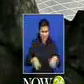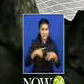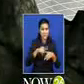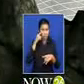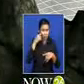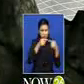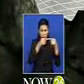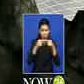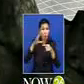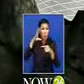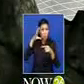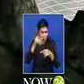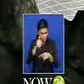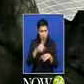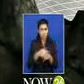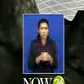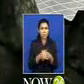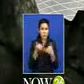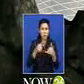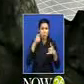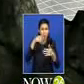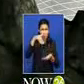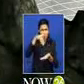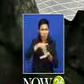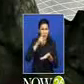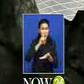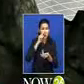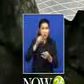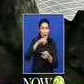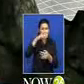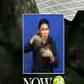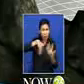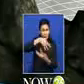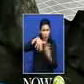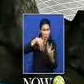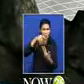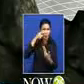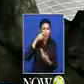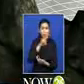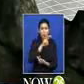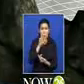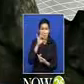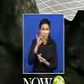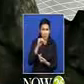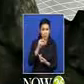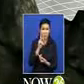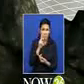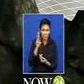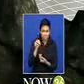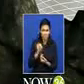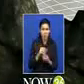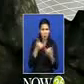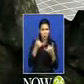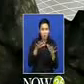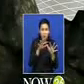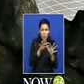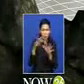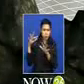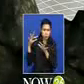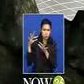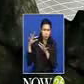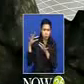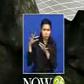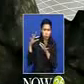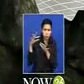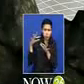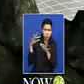งวันพรุ่งนี้นะครับความเร็วลมใกล้จุดศูนย์กลางที่ขึ้นไปสูงสุดนั้น280กิโลเมตรต่อชั่วโมงครับเคลื่อนตัวอย่างช้าๆในข